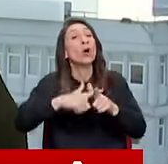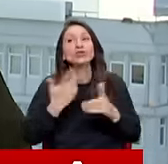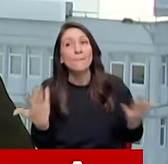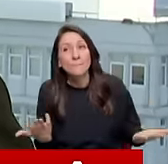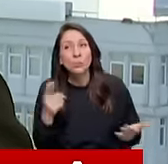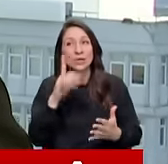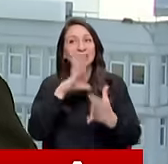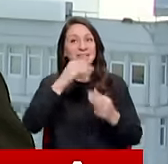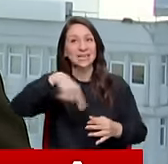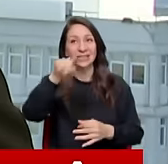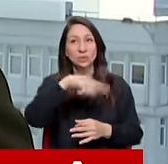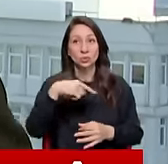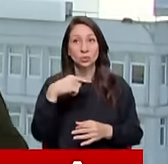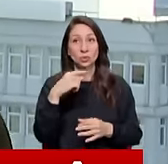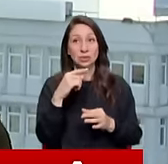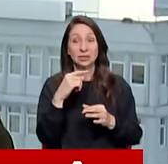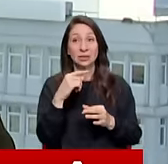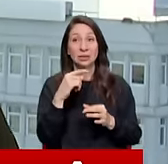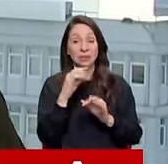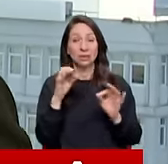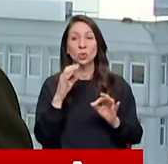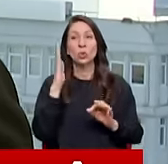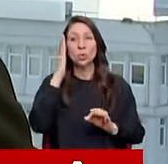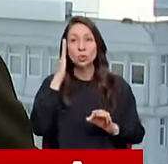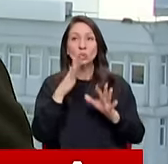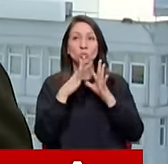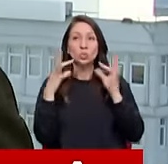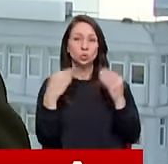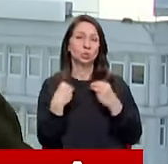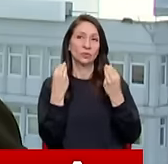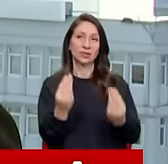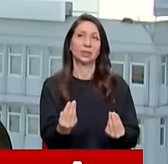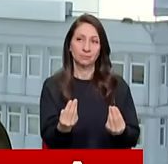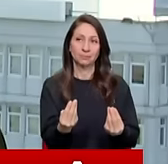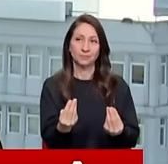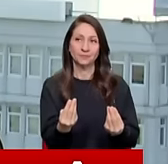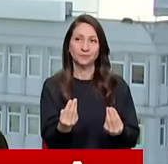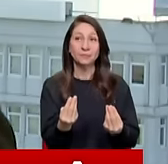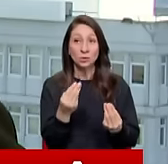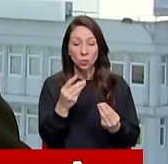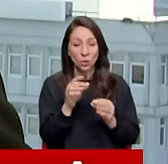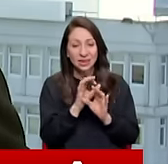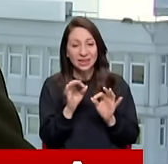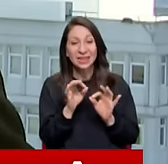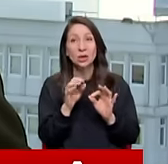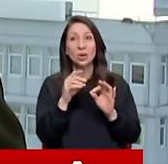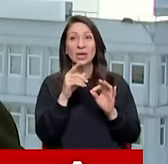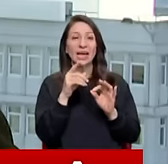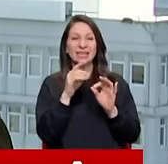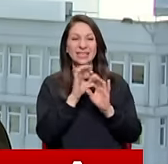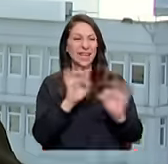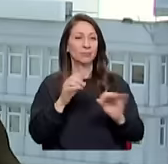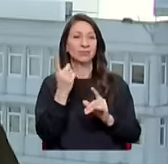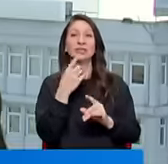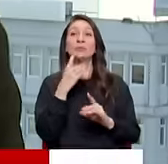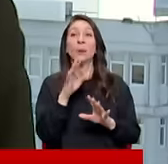bu insanların somut demişlerdi. Huzur ve mutluluğunu tesis etmek. Yani o somut değil, soyut bir